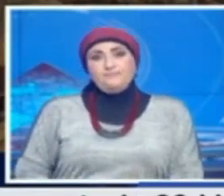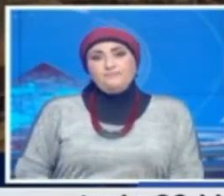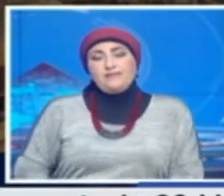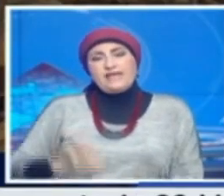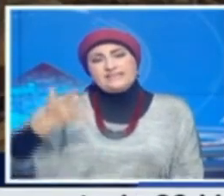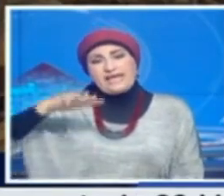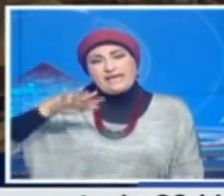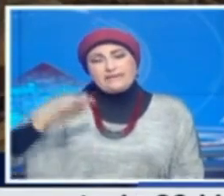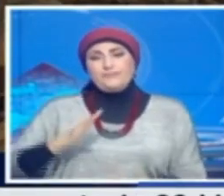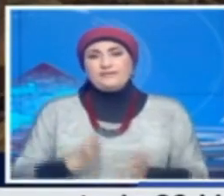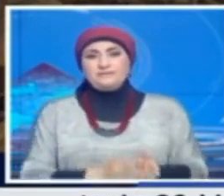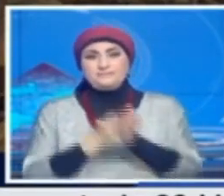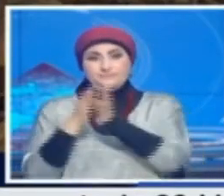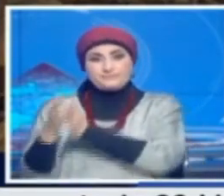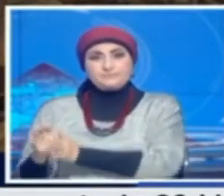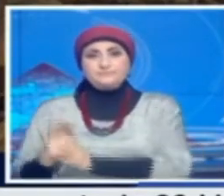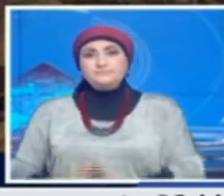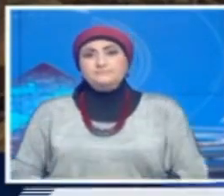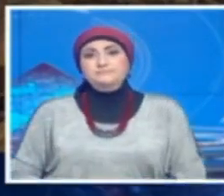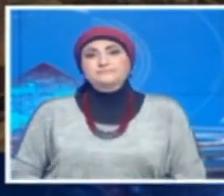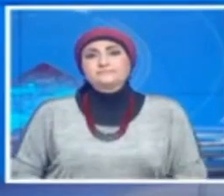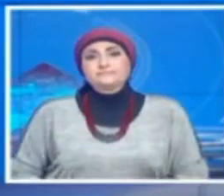تقريبا.